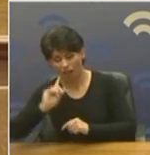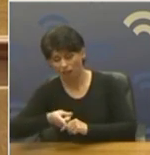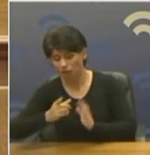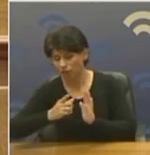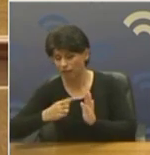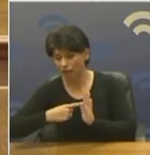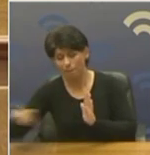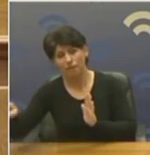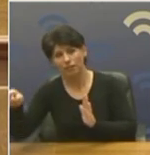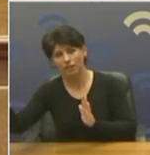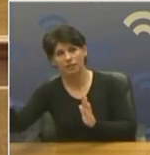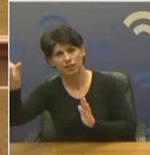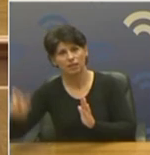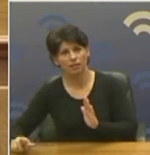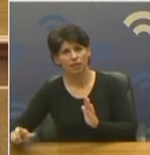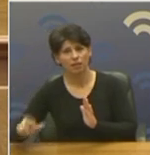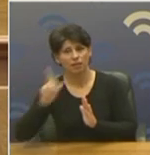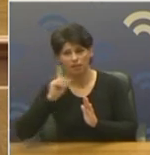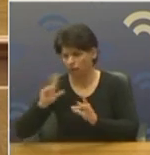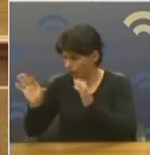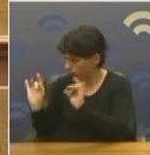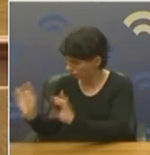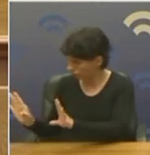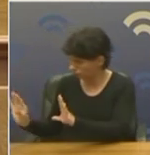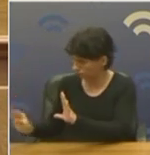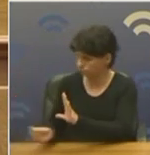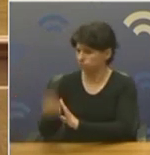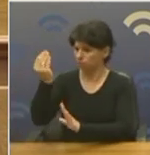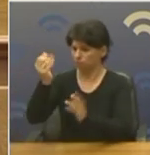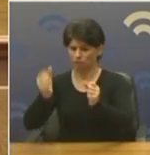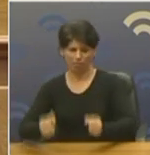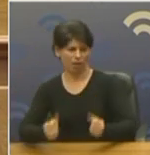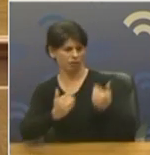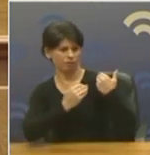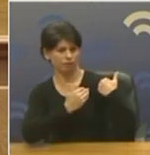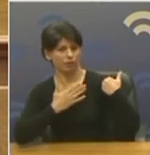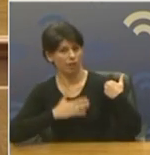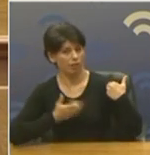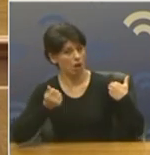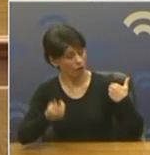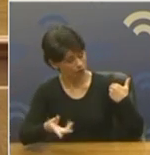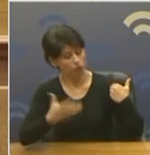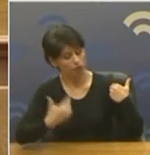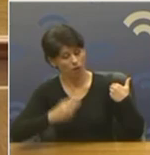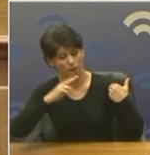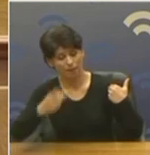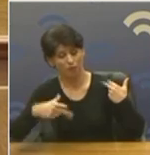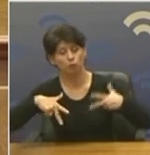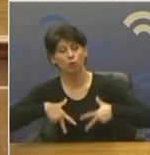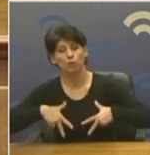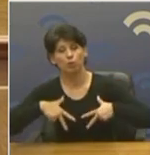αξίωμα υπουργού η κυρία αυτή ξαφνικά από το πουθενά. Και επειδή θέλω να δίνω νούμερα, έχω την απάντηση του